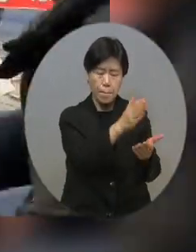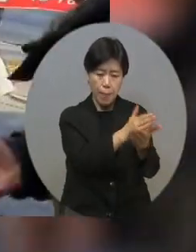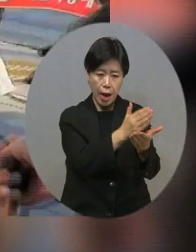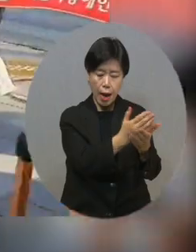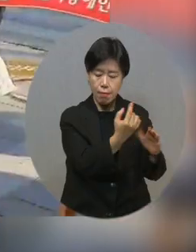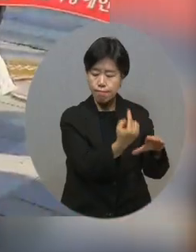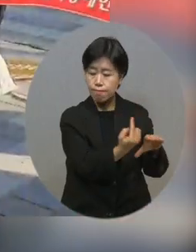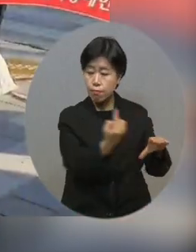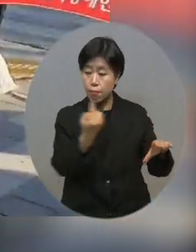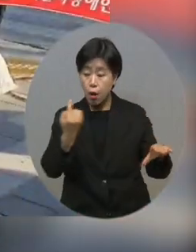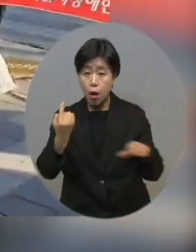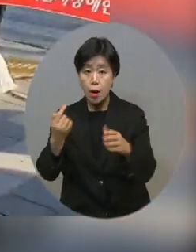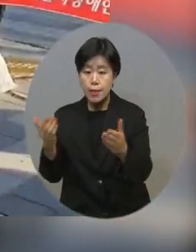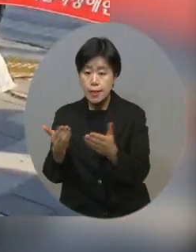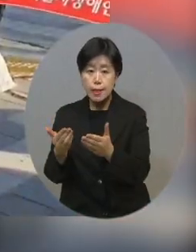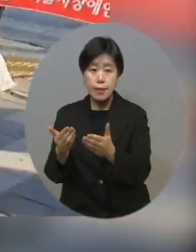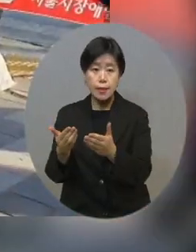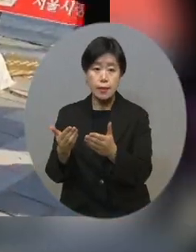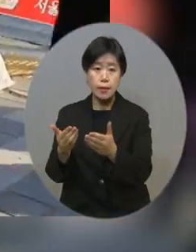있다는 거죠.